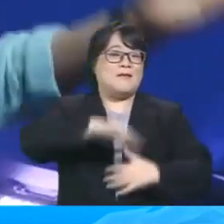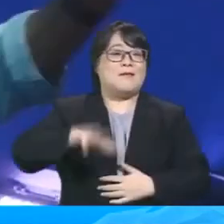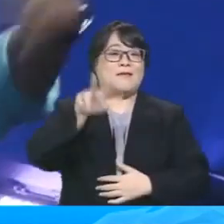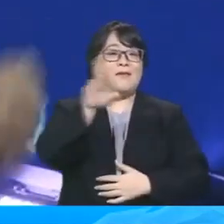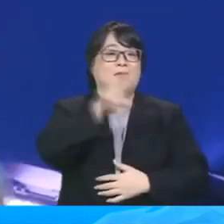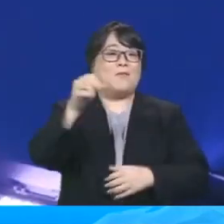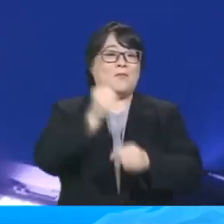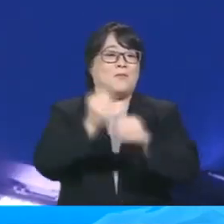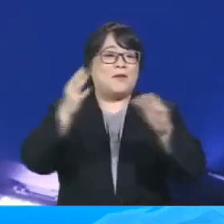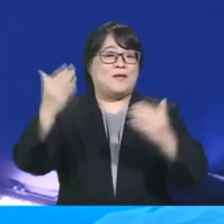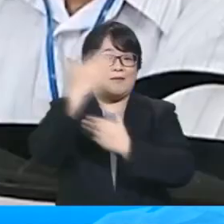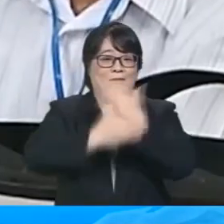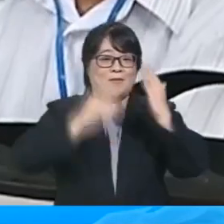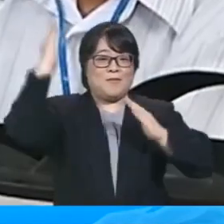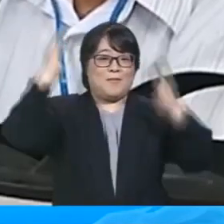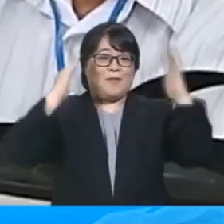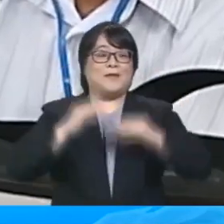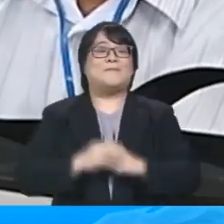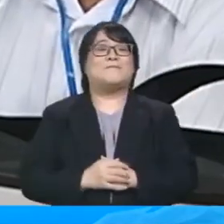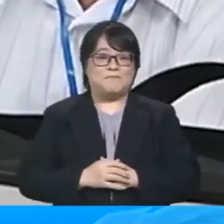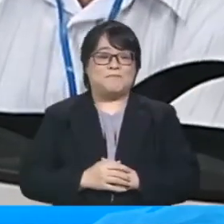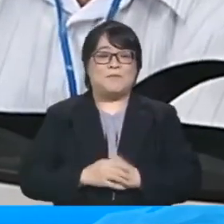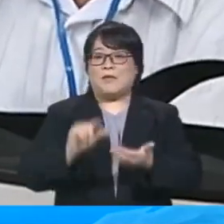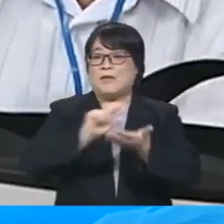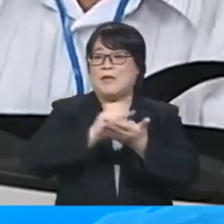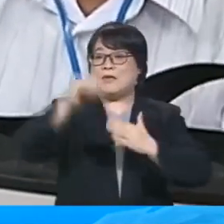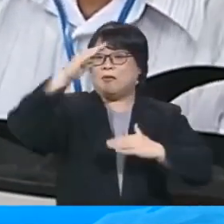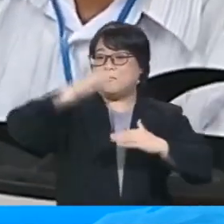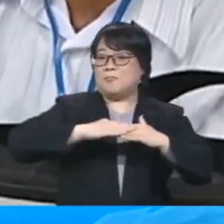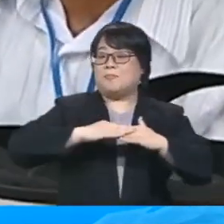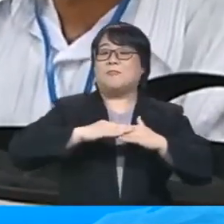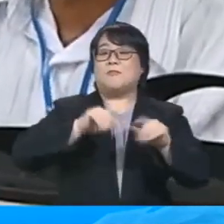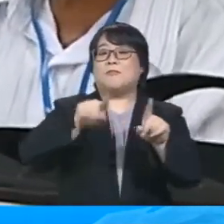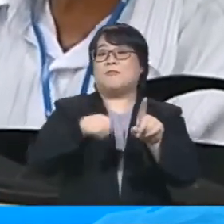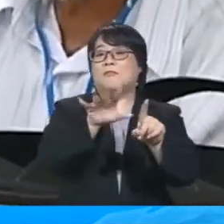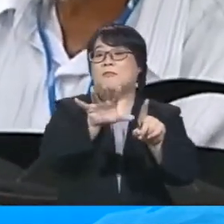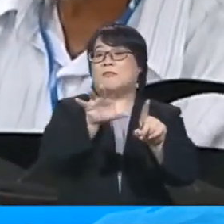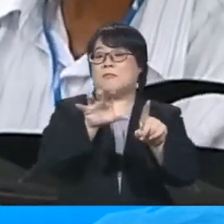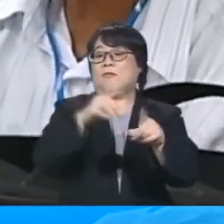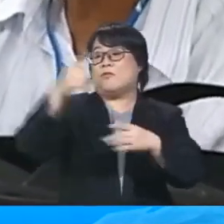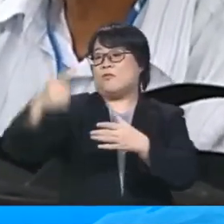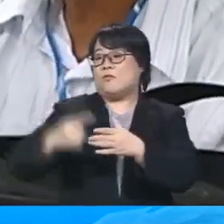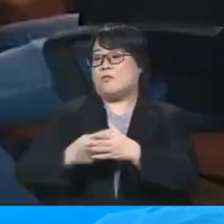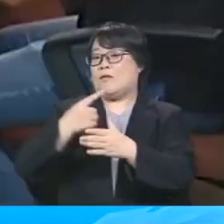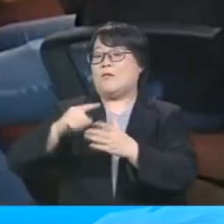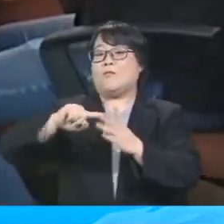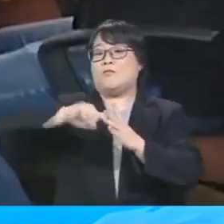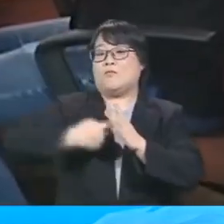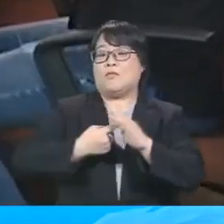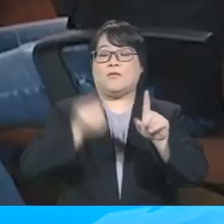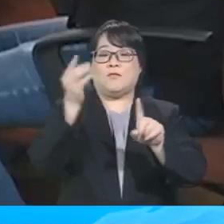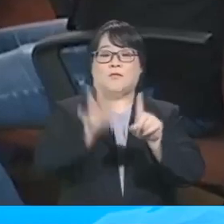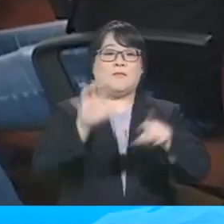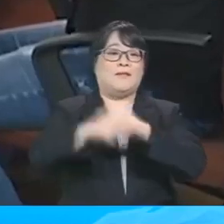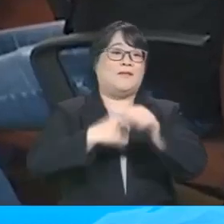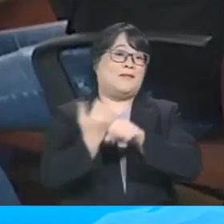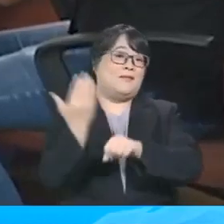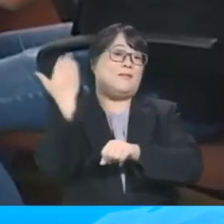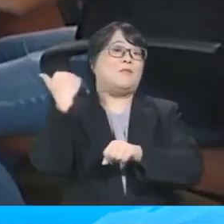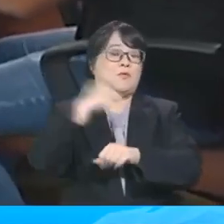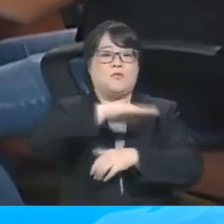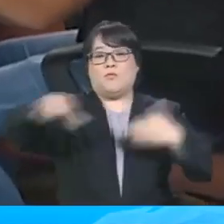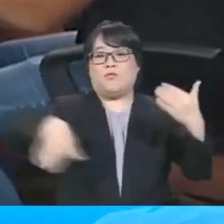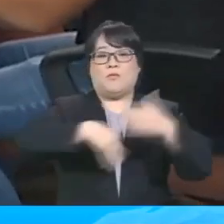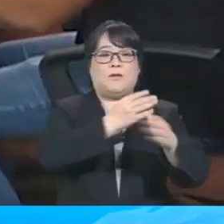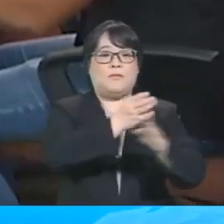3,000 pekerja seluruh negara. Perintah gaji minimum dengan kadar RM1,500 sebulan berkuat kuasa 1 Mei tahun lepas untuk